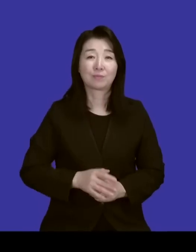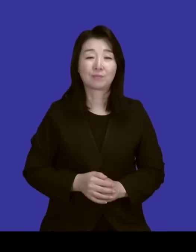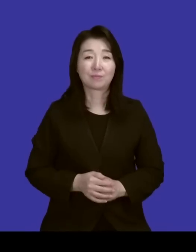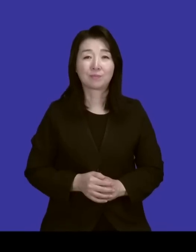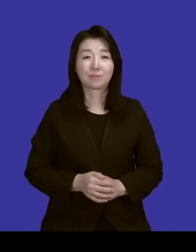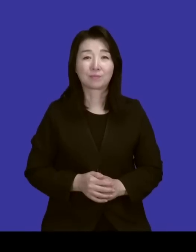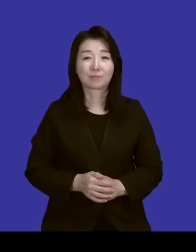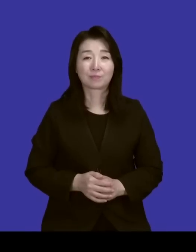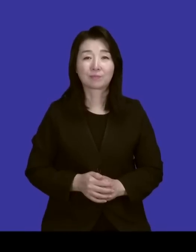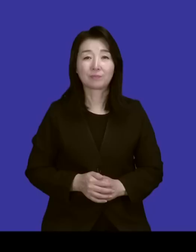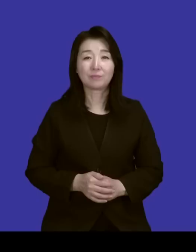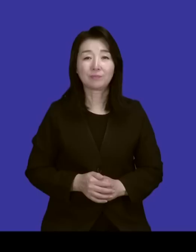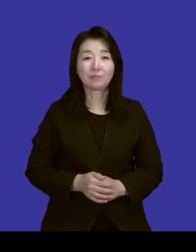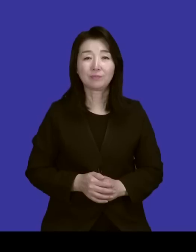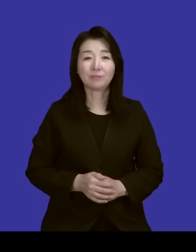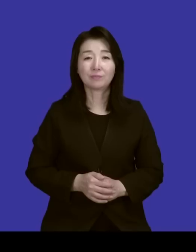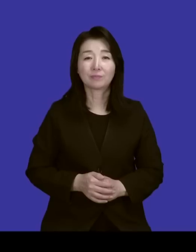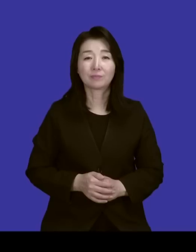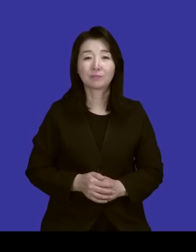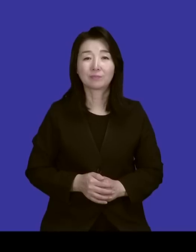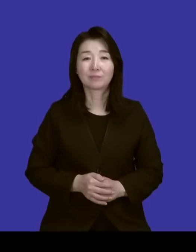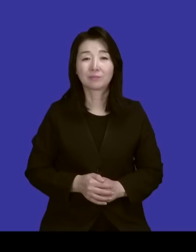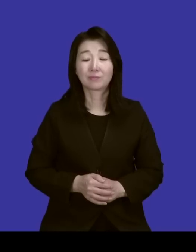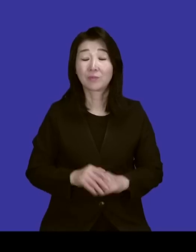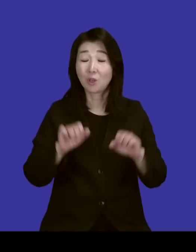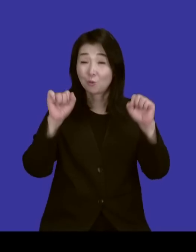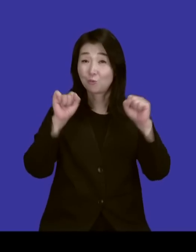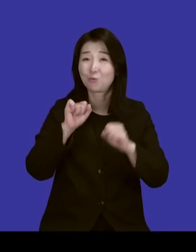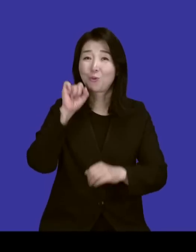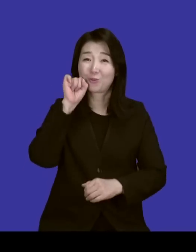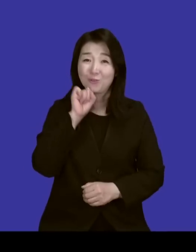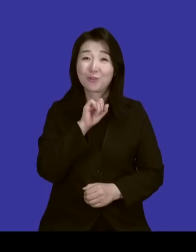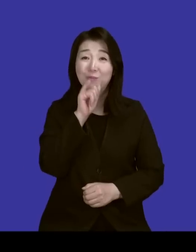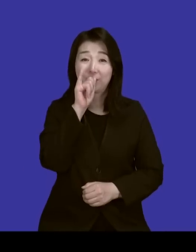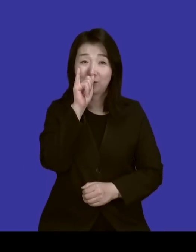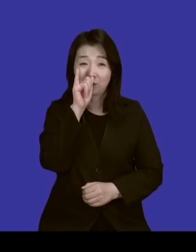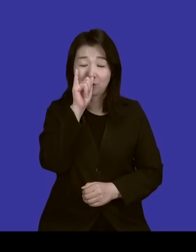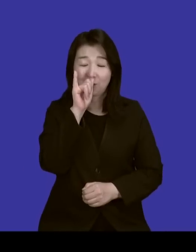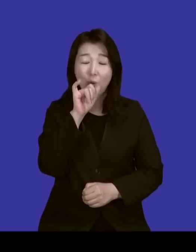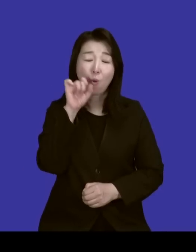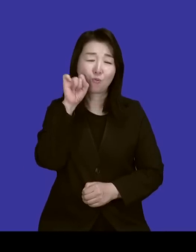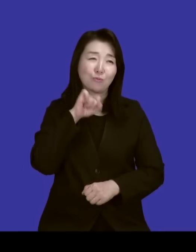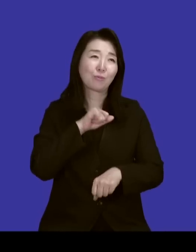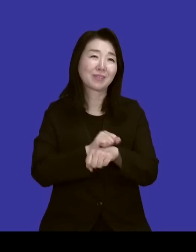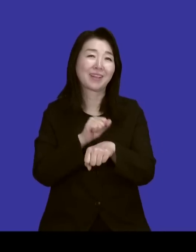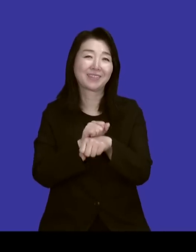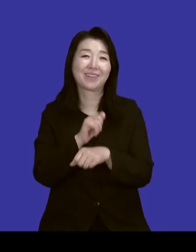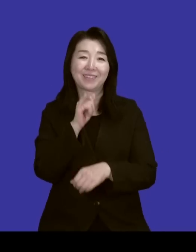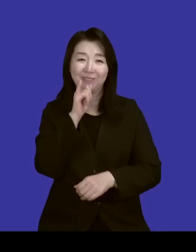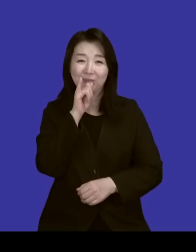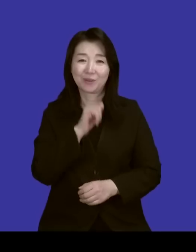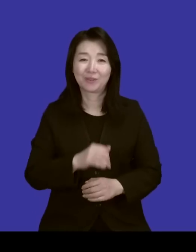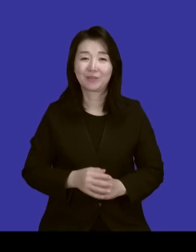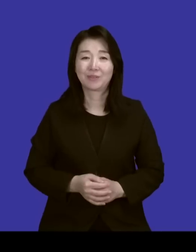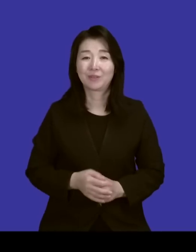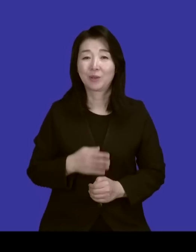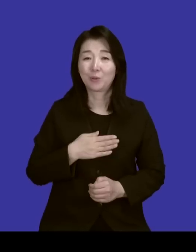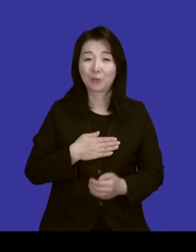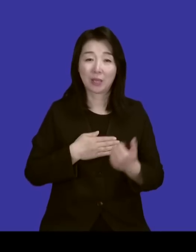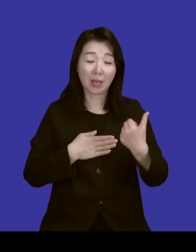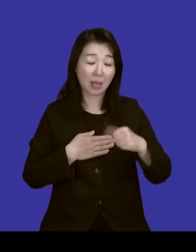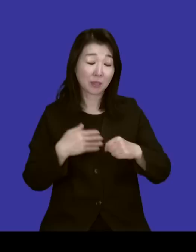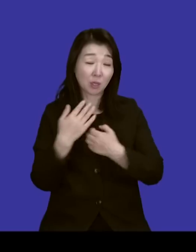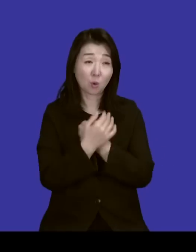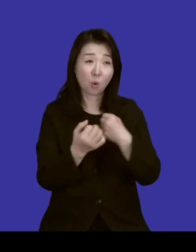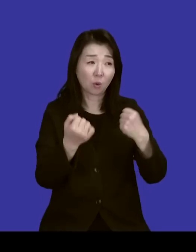네. 그리고 운동도 좋아하고 예. 네, 너무 모든 운동을 잘했어요. 그래서 예. 저희 아들의 건강에